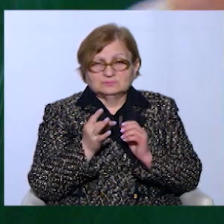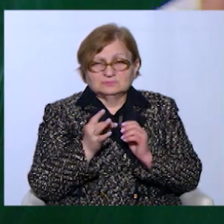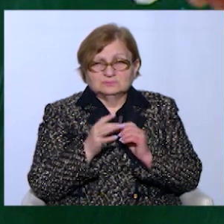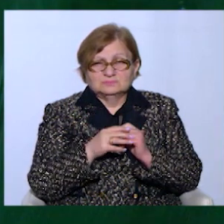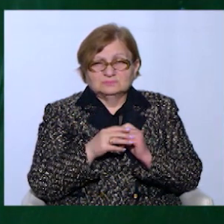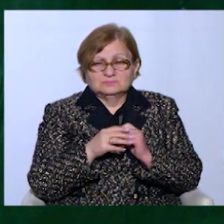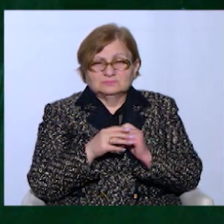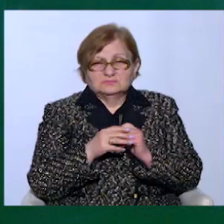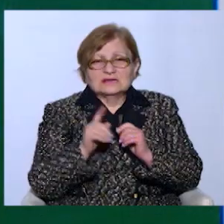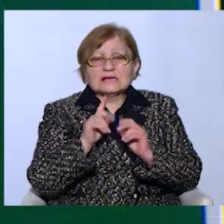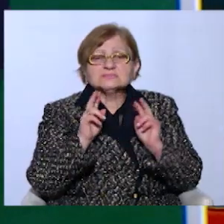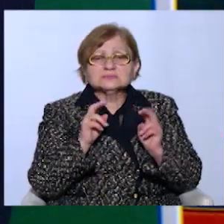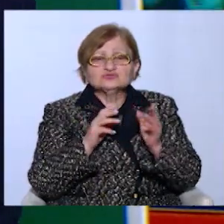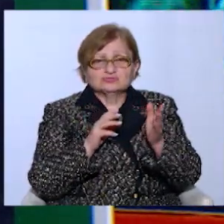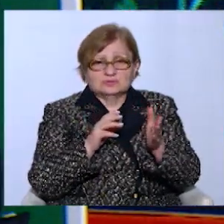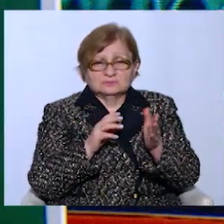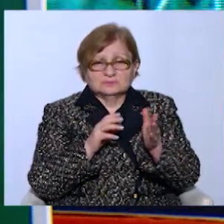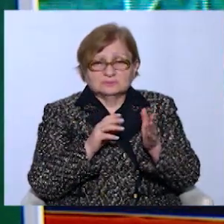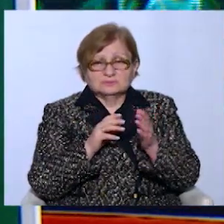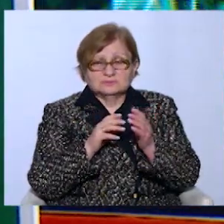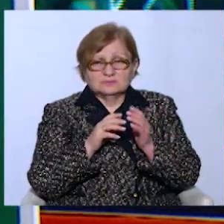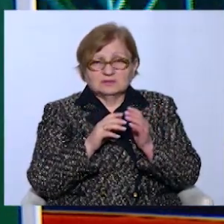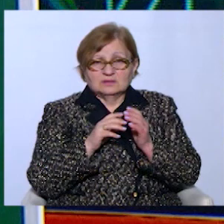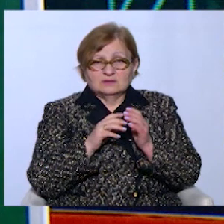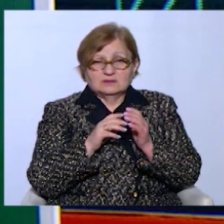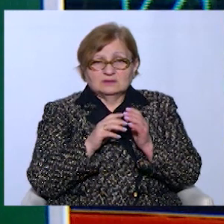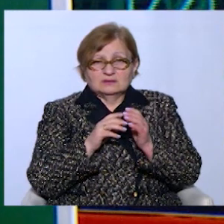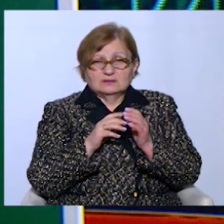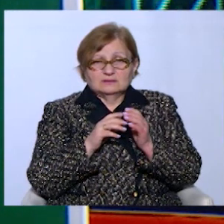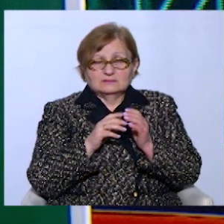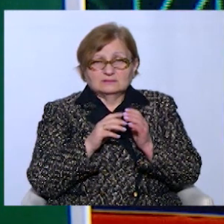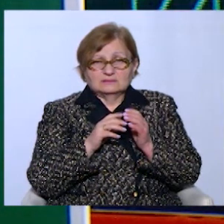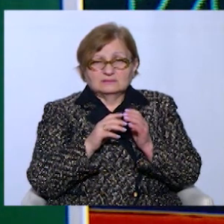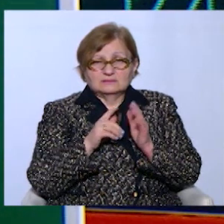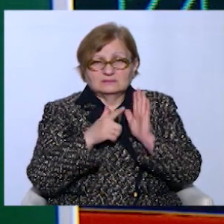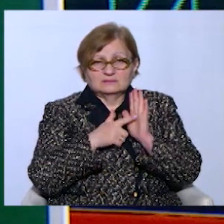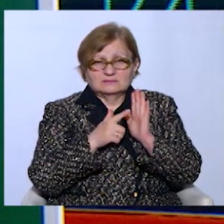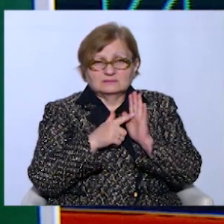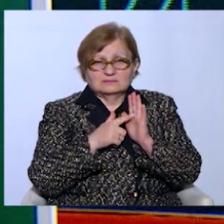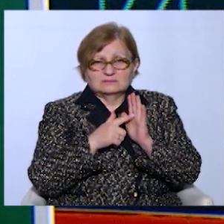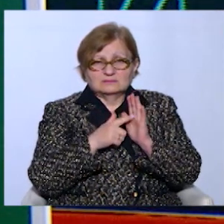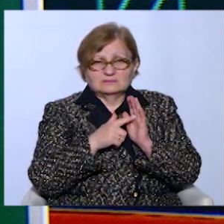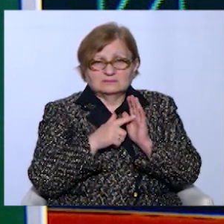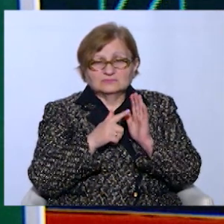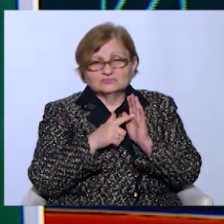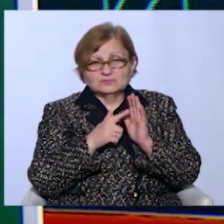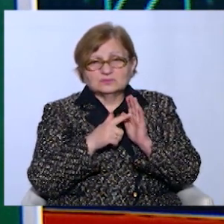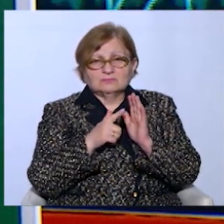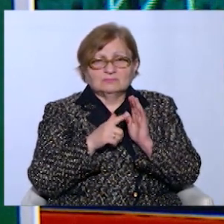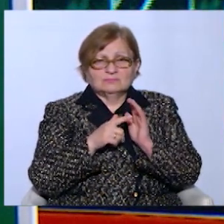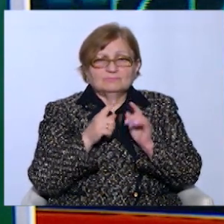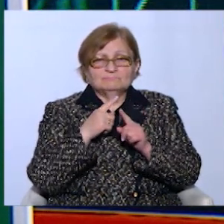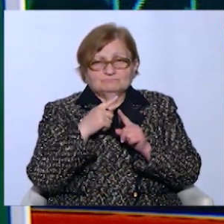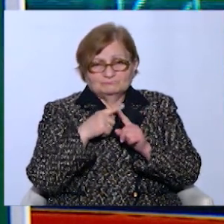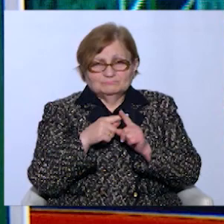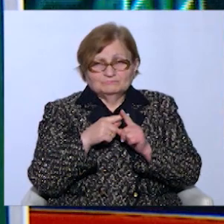არა მაგრამ 7 ჯეროსა დავამატებ ან შეიძლება ეს თქვათ 7 მე 7-დი